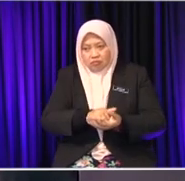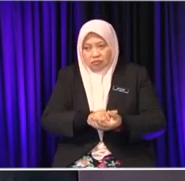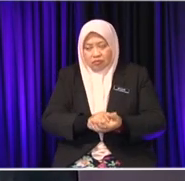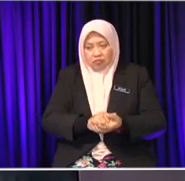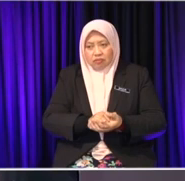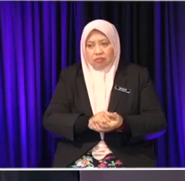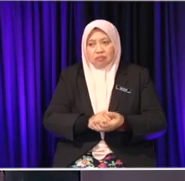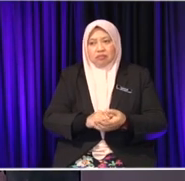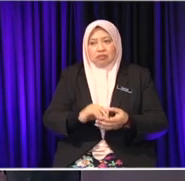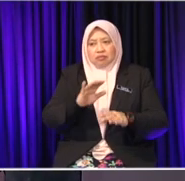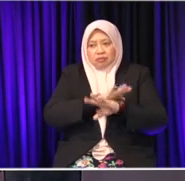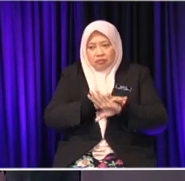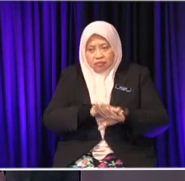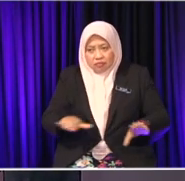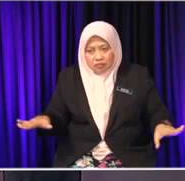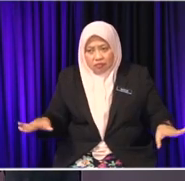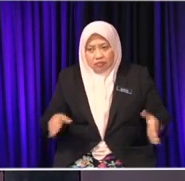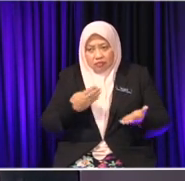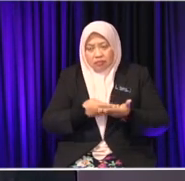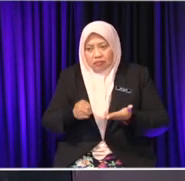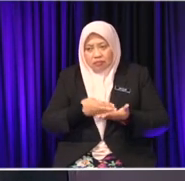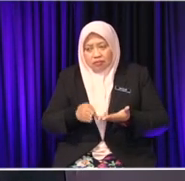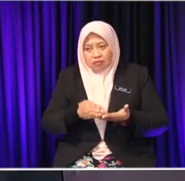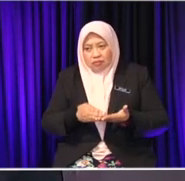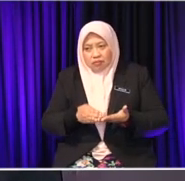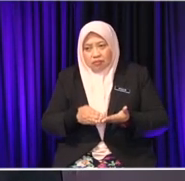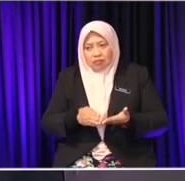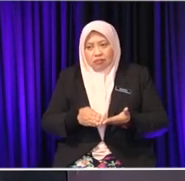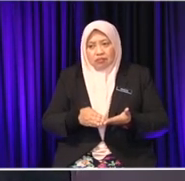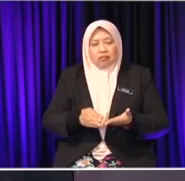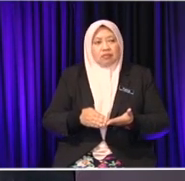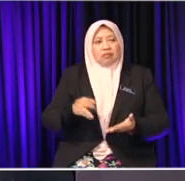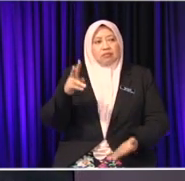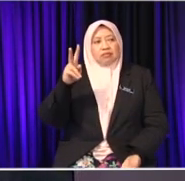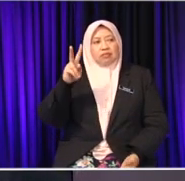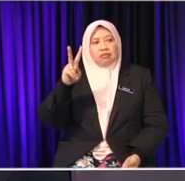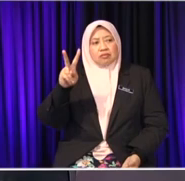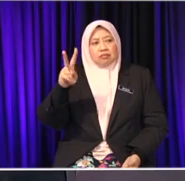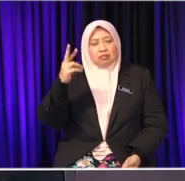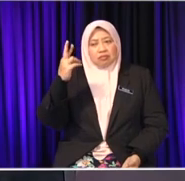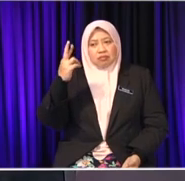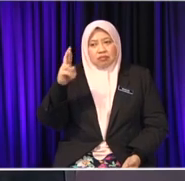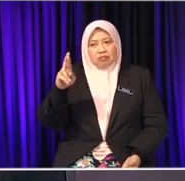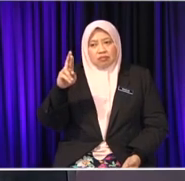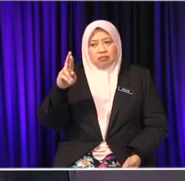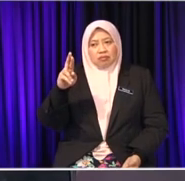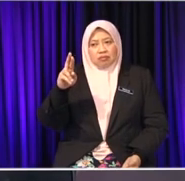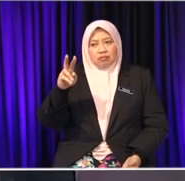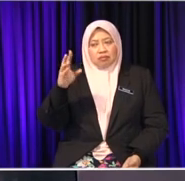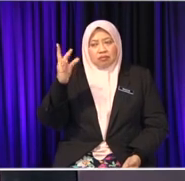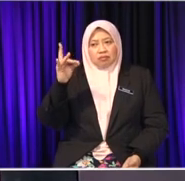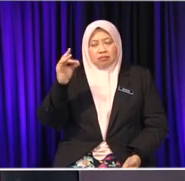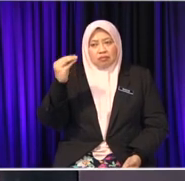Rasyidin ini janganlah beli insuran berjumlah 2800 sebab Apa sebab itu Ya